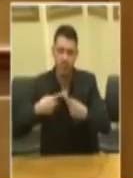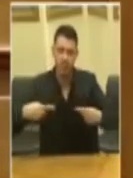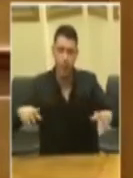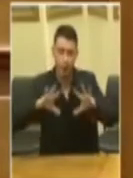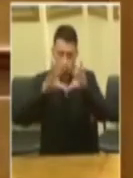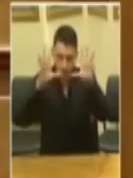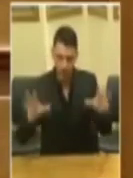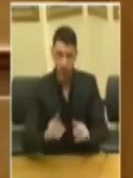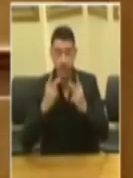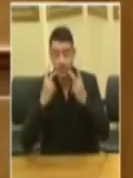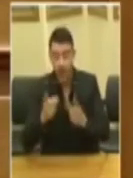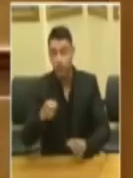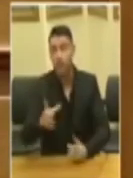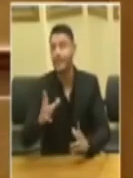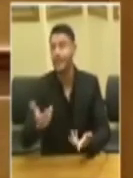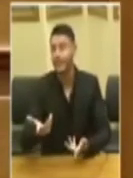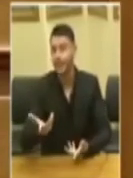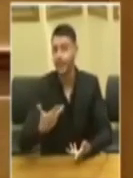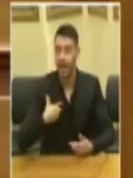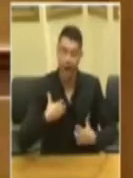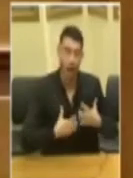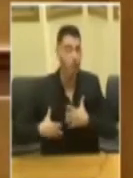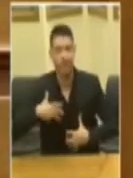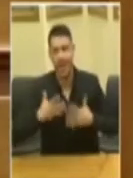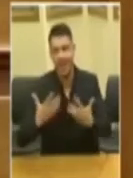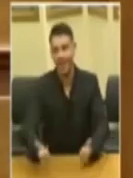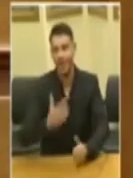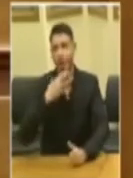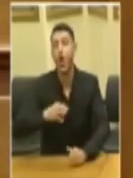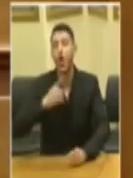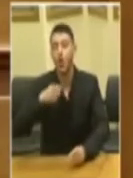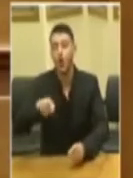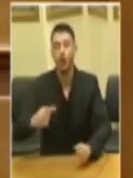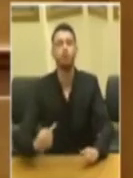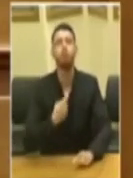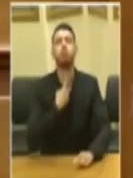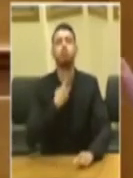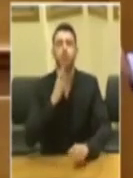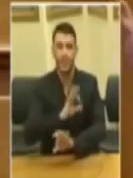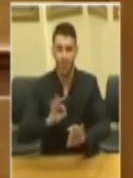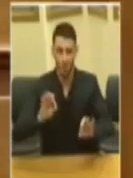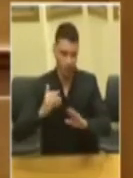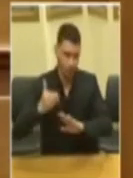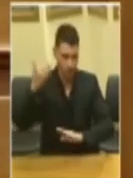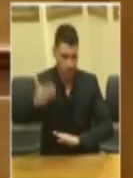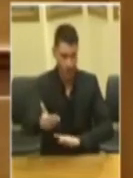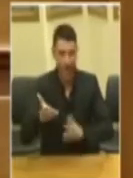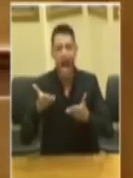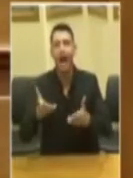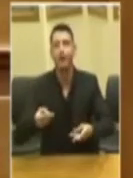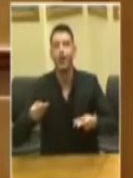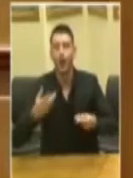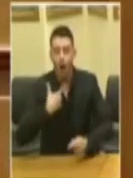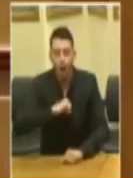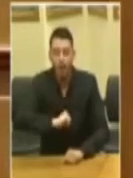σας για την επερχόμενη απώλεια της εξουσίας. Και κυρίως αυτό σας ενώνει, κύριε